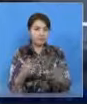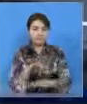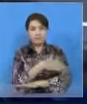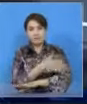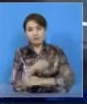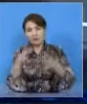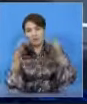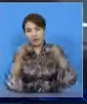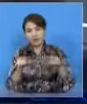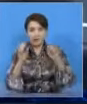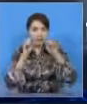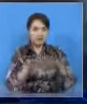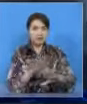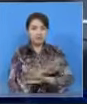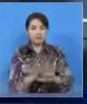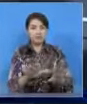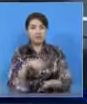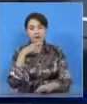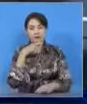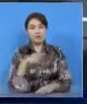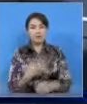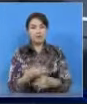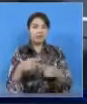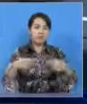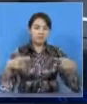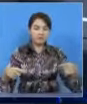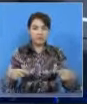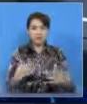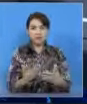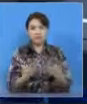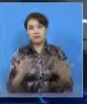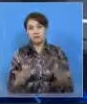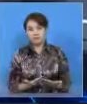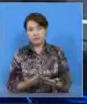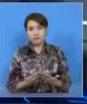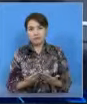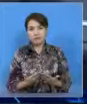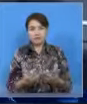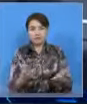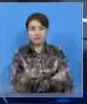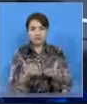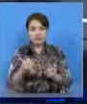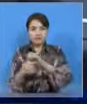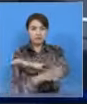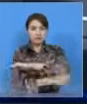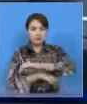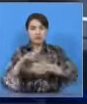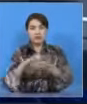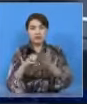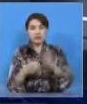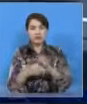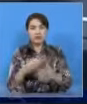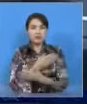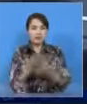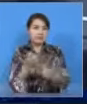все эти пакеты не валялись. Да? Но тут говорят, что некоторые несознательные жильцы уже стащили эти баки. Мы же делаем для вас, а